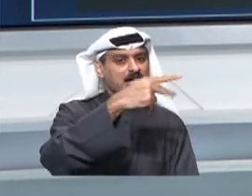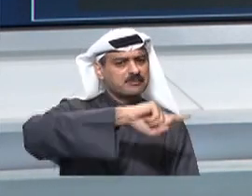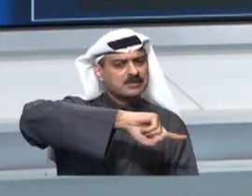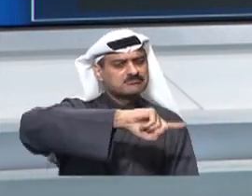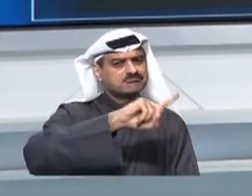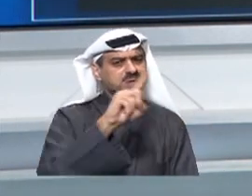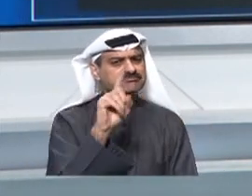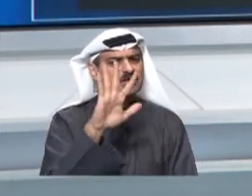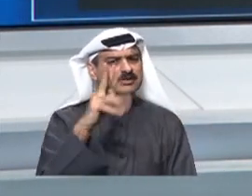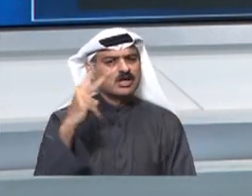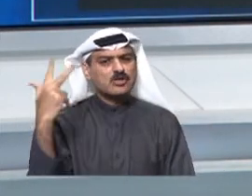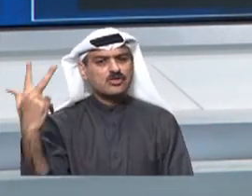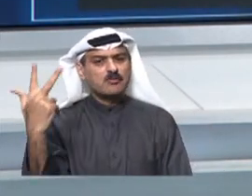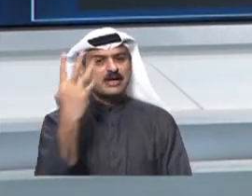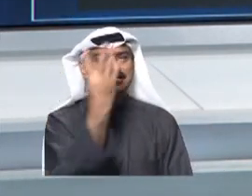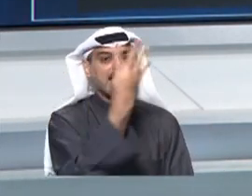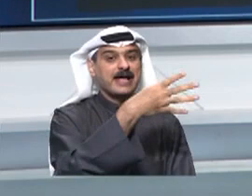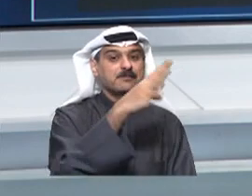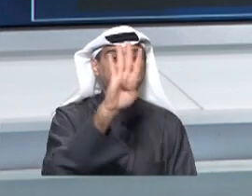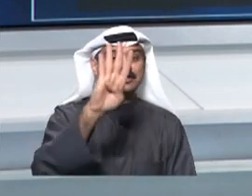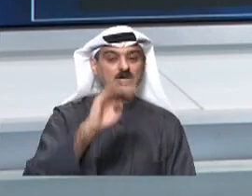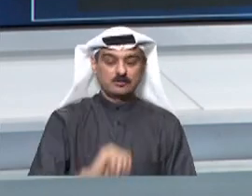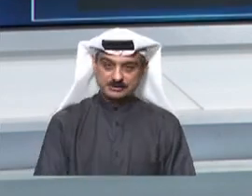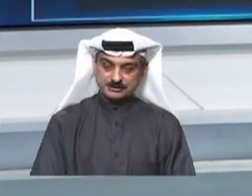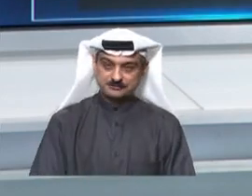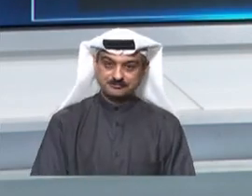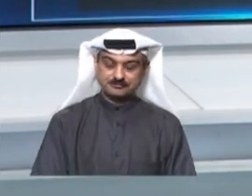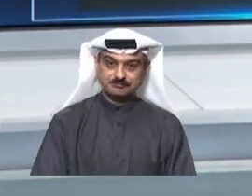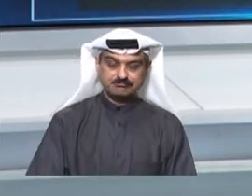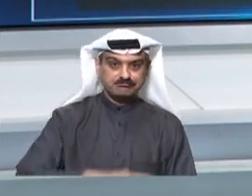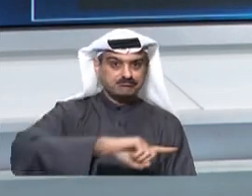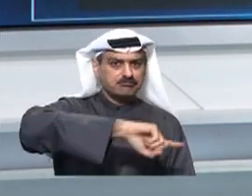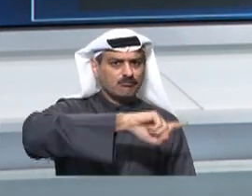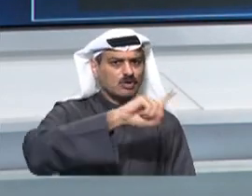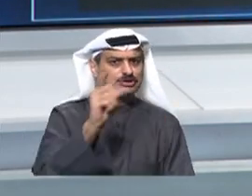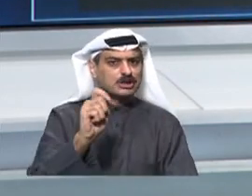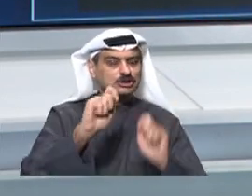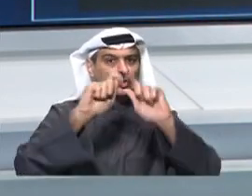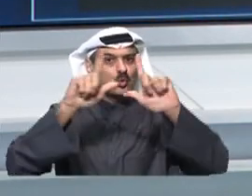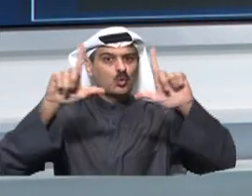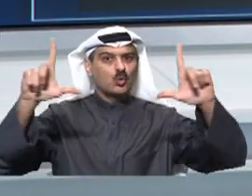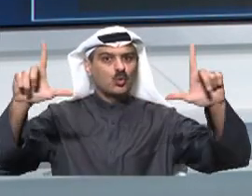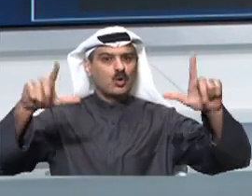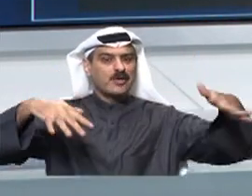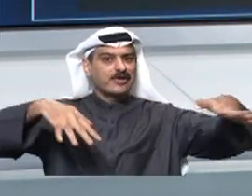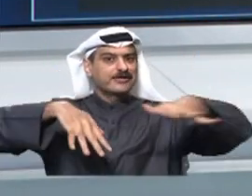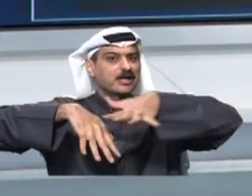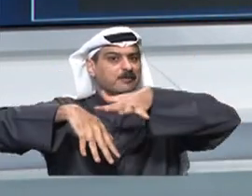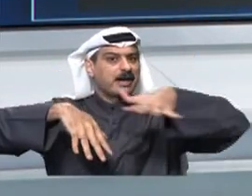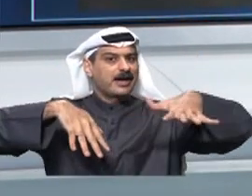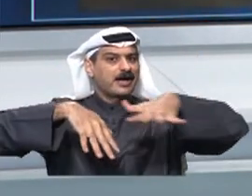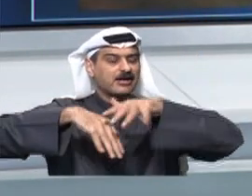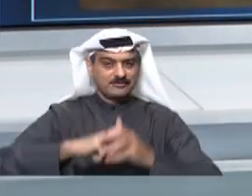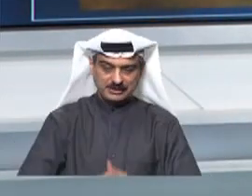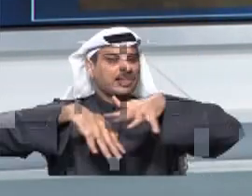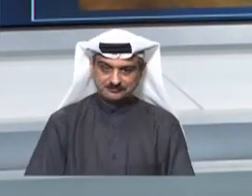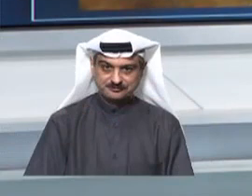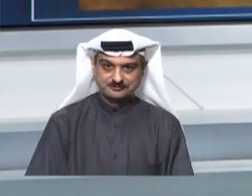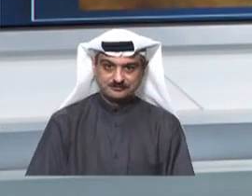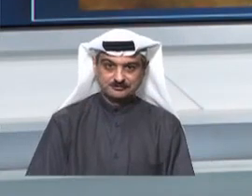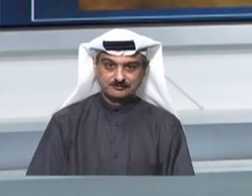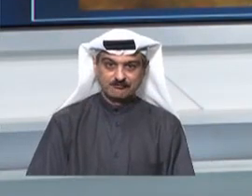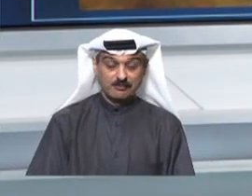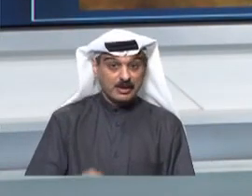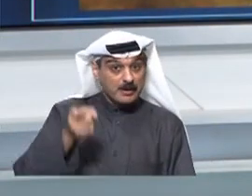سرعتها ما بين 8 إلى 40 كيلومتر في الساعة، وقد يكون نشاطها ملحوظ أكثر على المناطق الساحلية وكذلك داخل البحر.